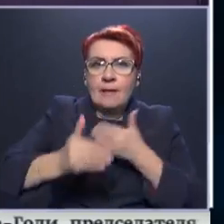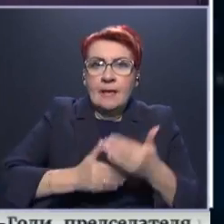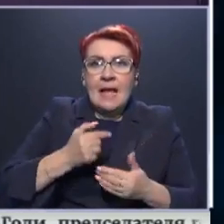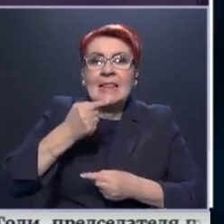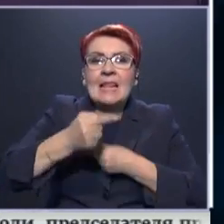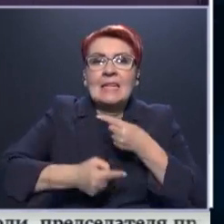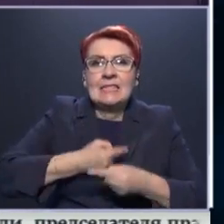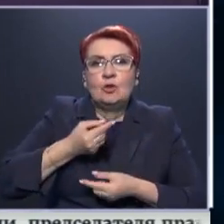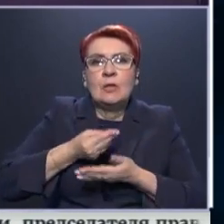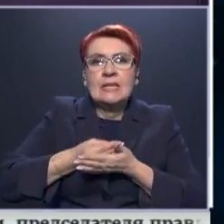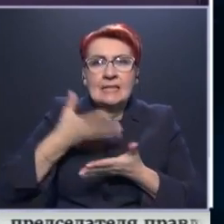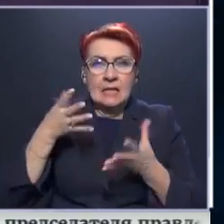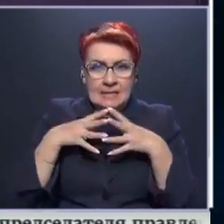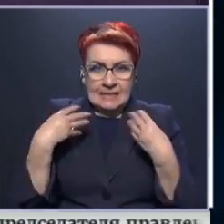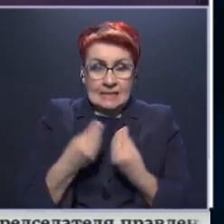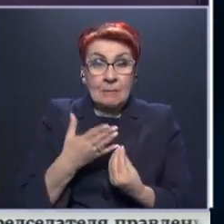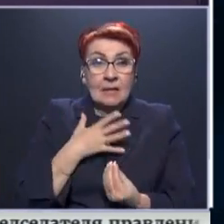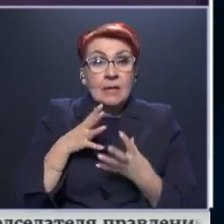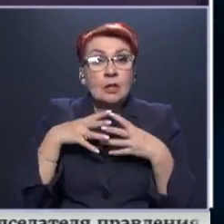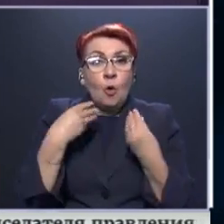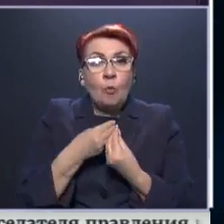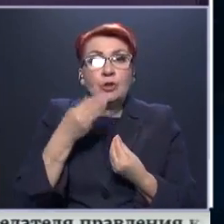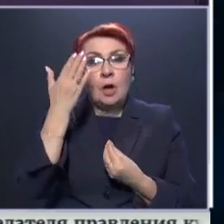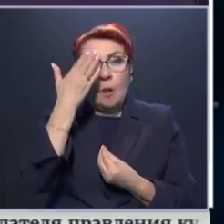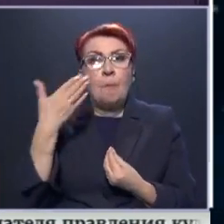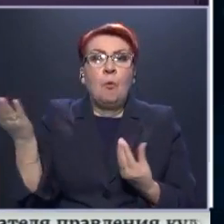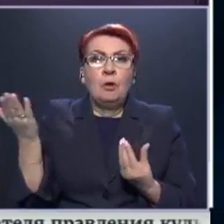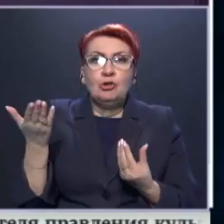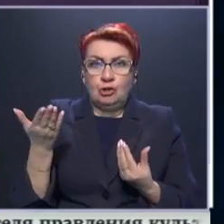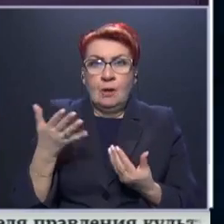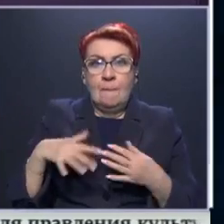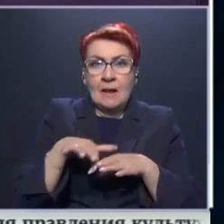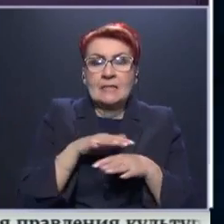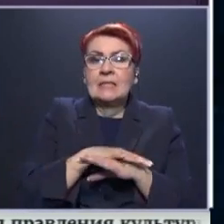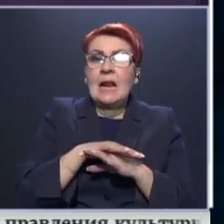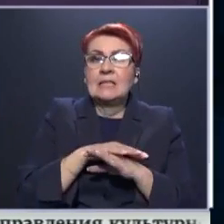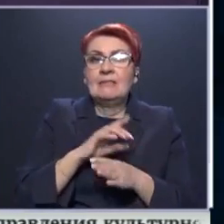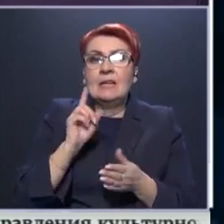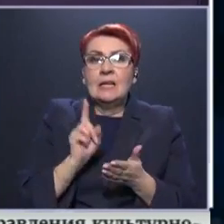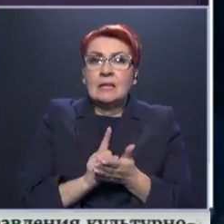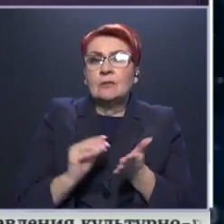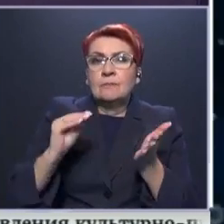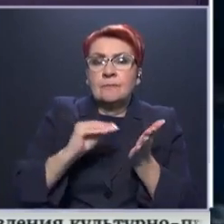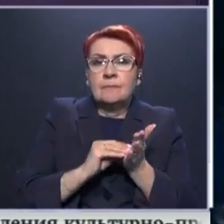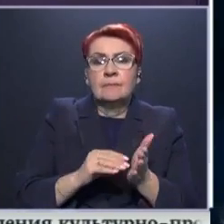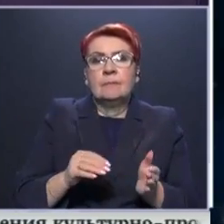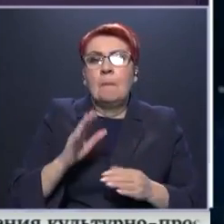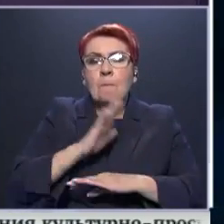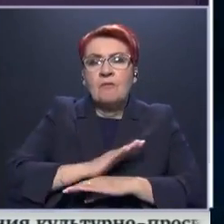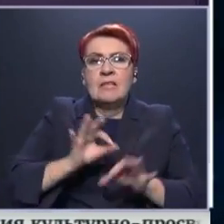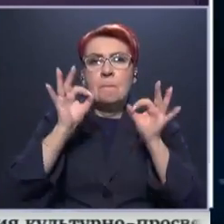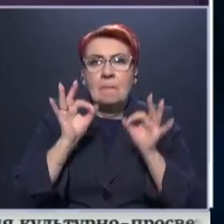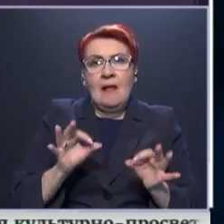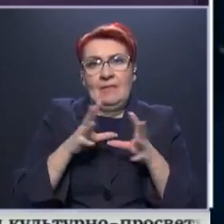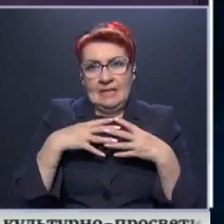традиционных семейных ценностей. Наше общее публичное пространство должно наполниться моделями правильного семейного поведения,